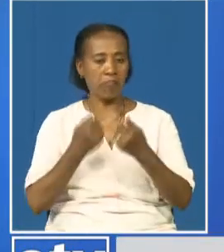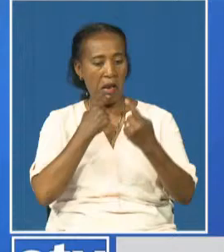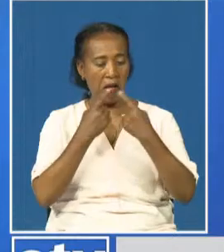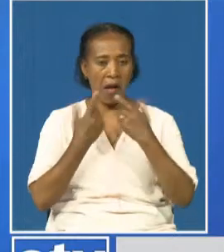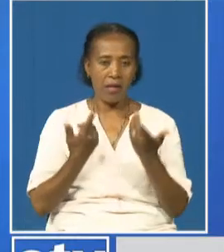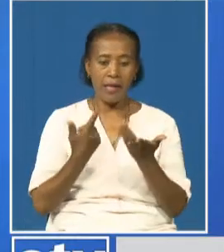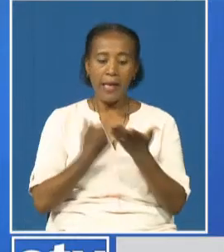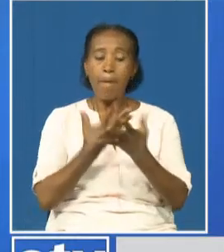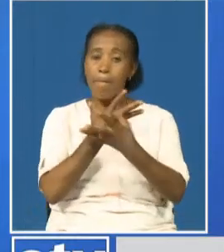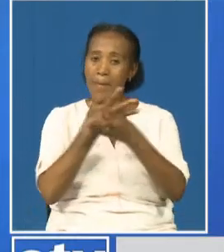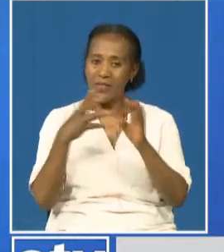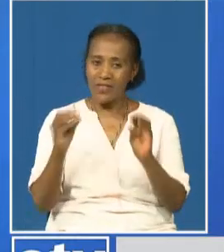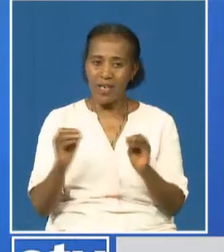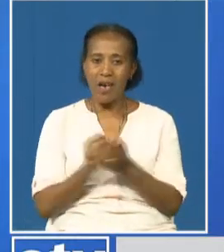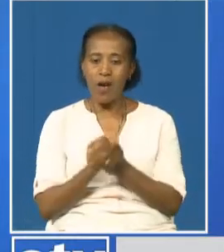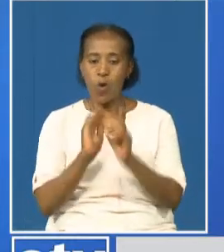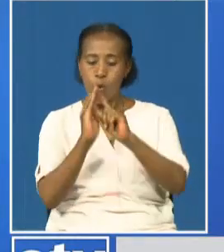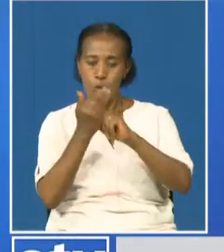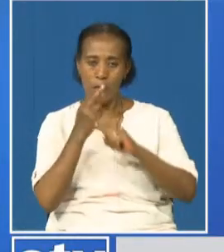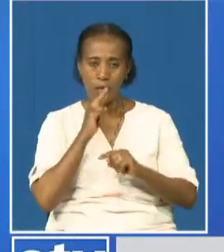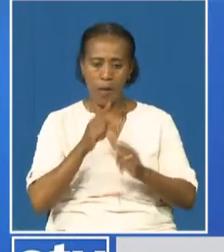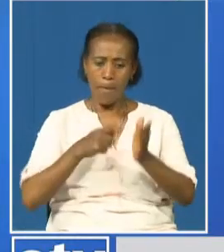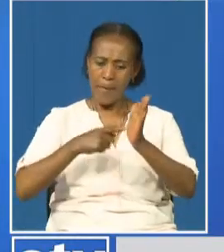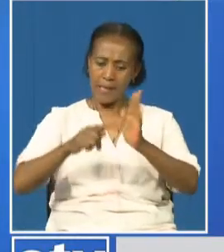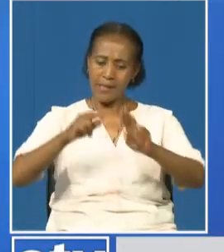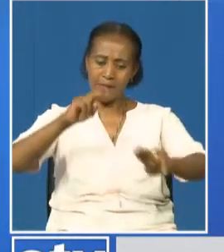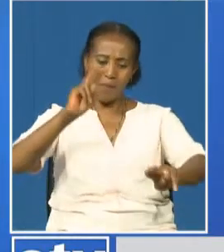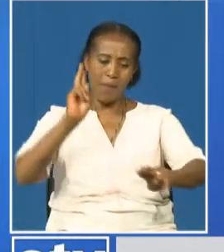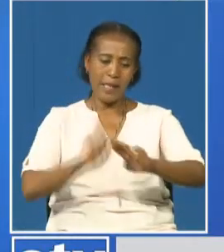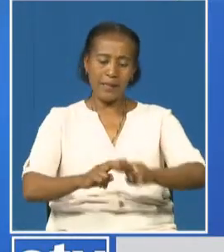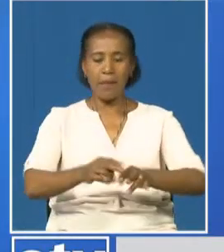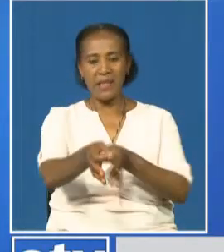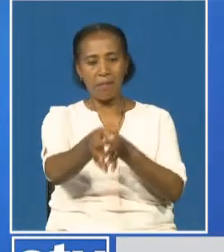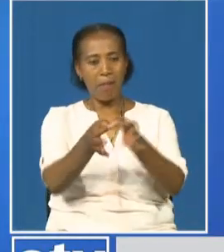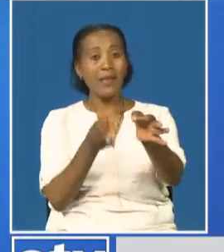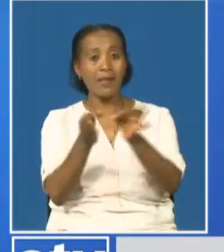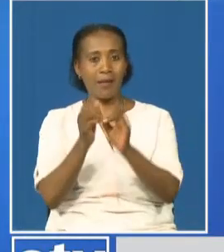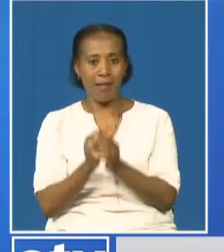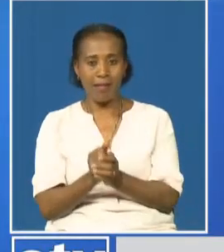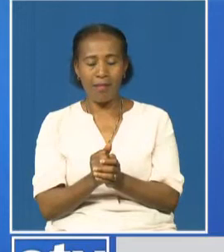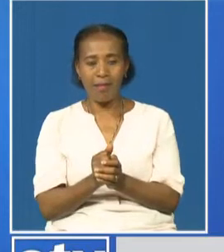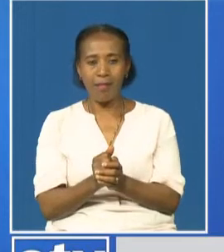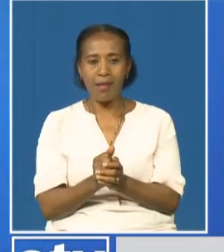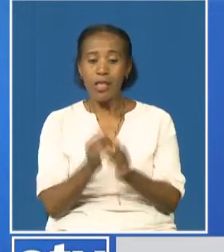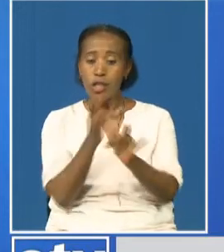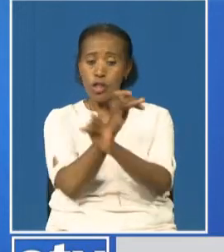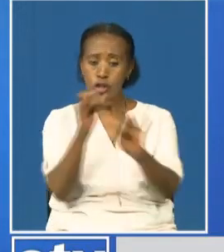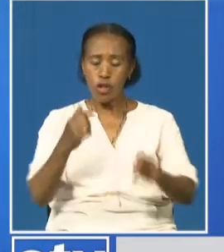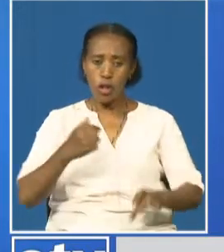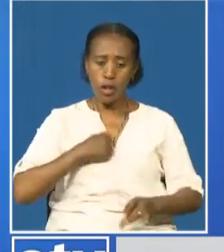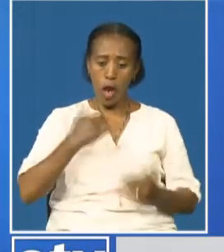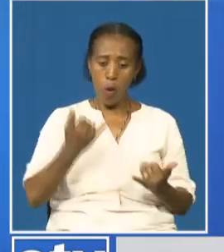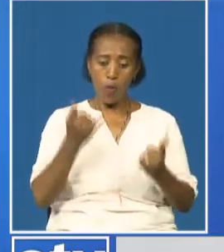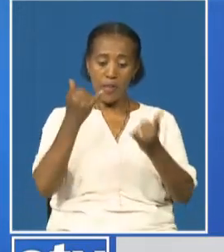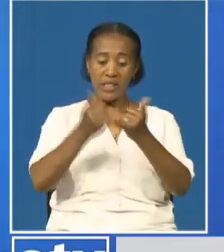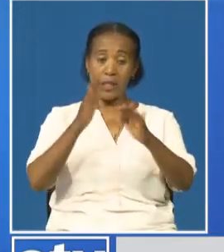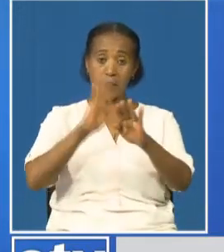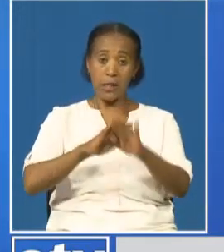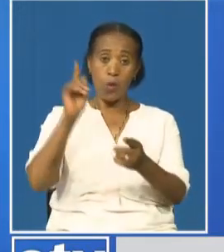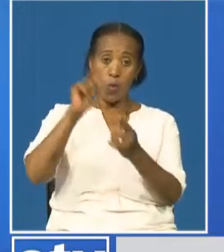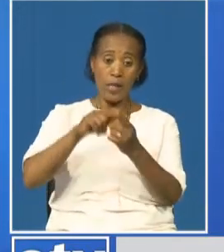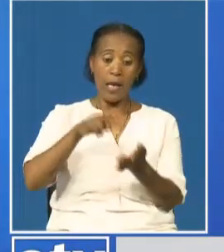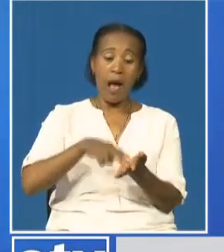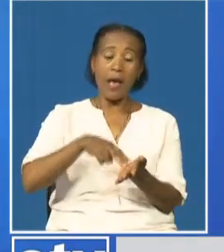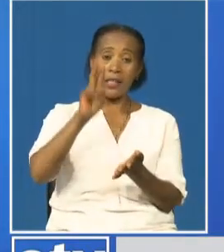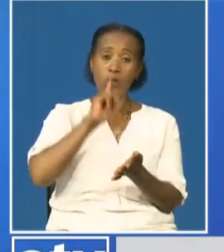ይሄንን መፍቻ ሁኔታውን በግልጽ ማስቀመጥና ማስረዳት እንጂ እኔ አሁን መጨረሻ ላይ ወደ